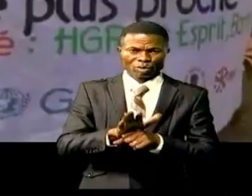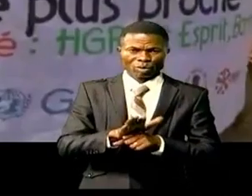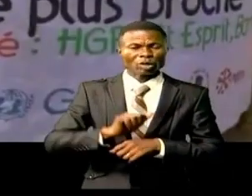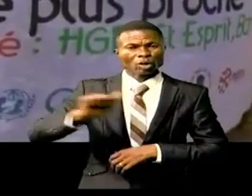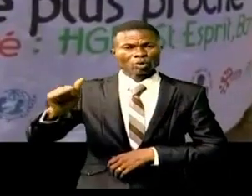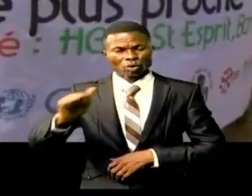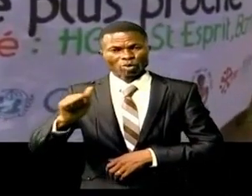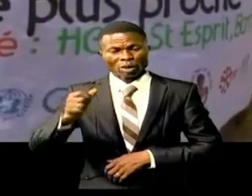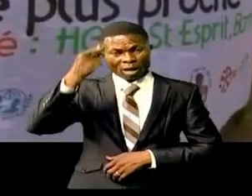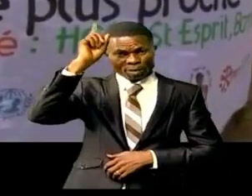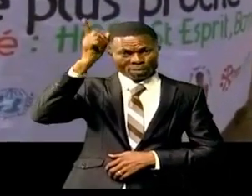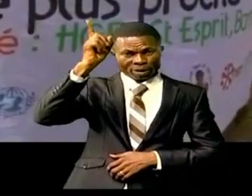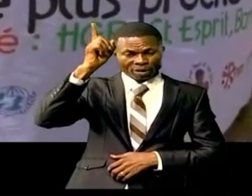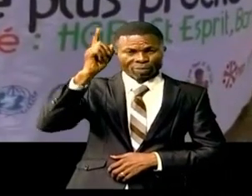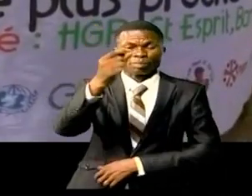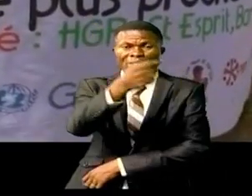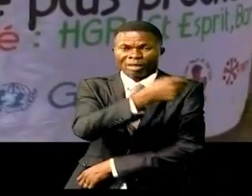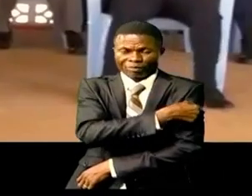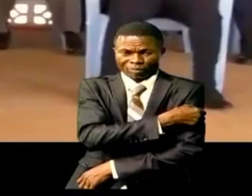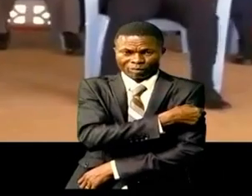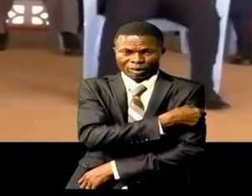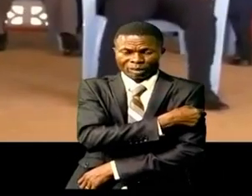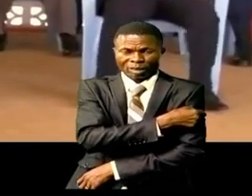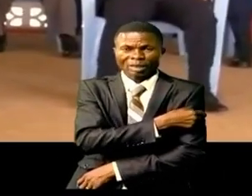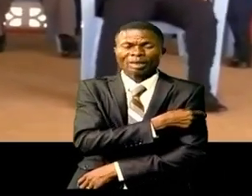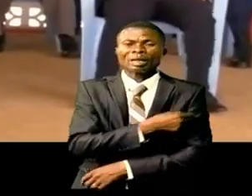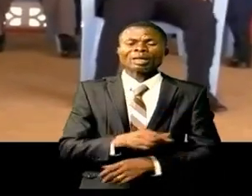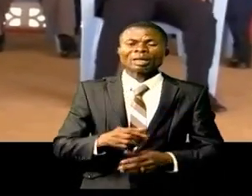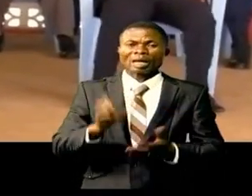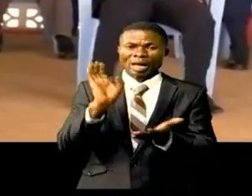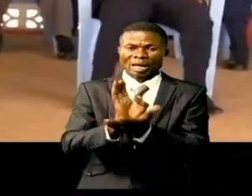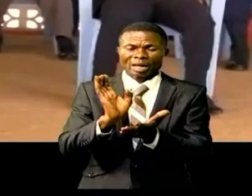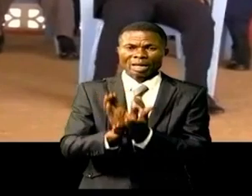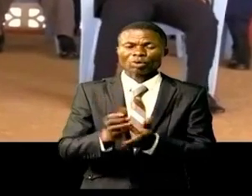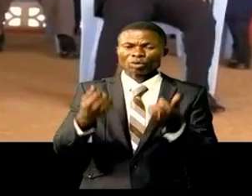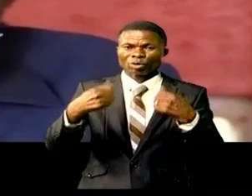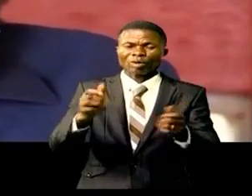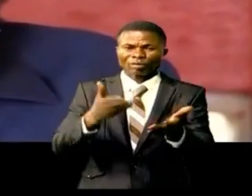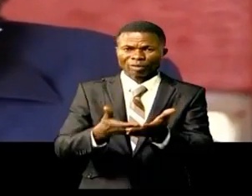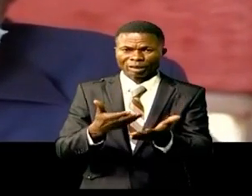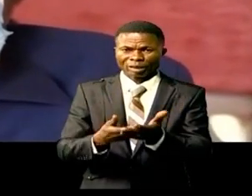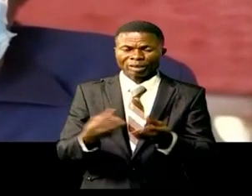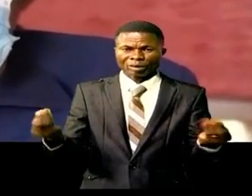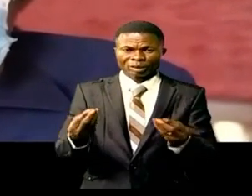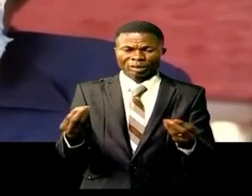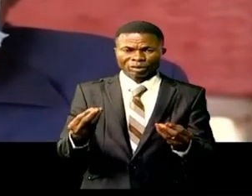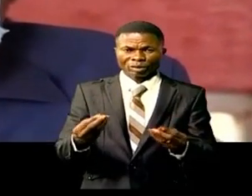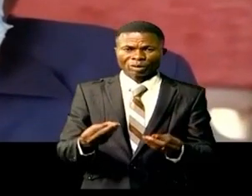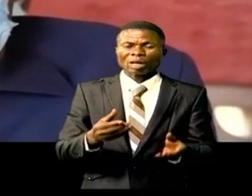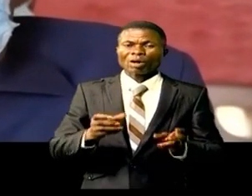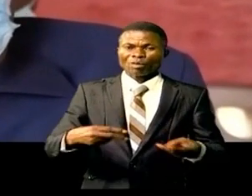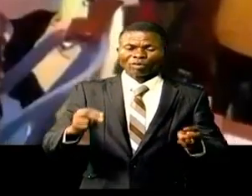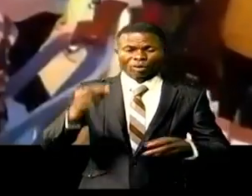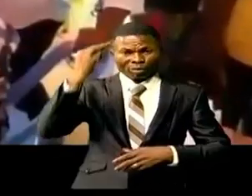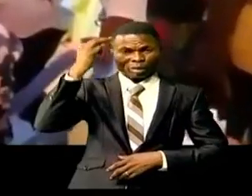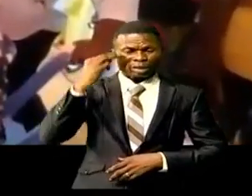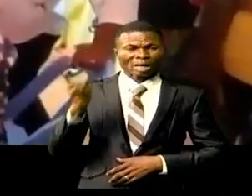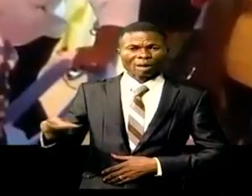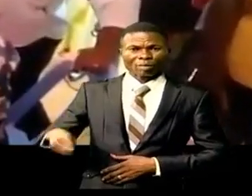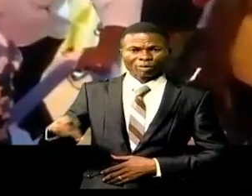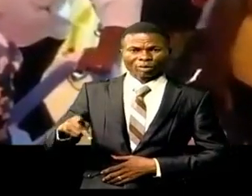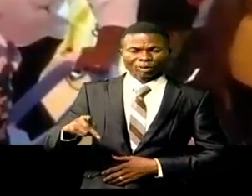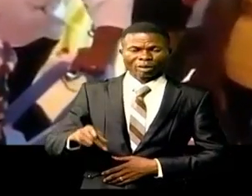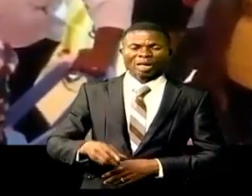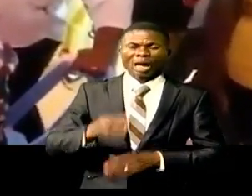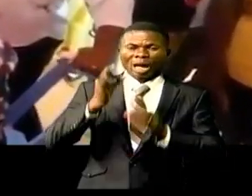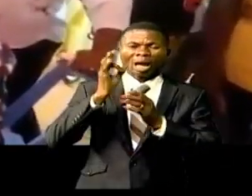Lui-même, étant déjà vacciné, a brandi sa carte de vaccination. C'est ce qui a poussé ses ministres provinciaux à